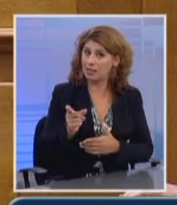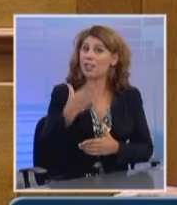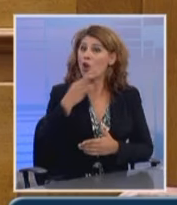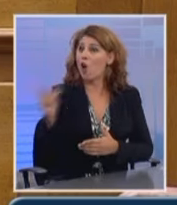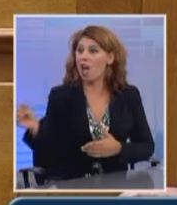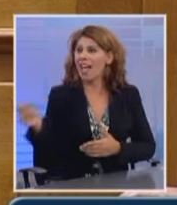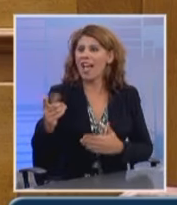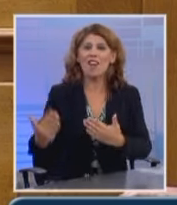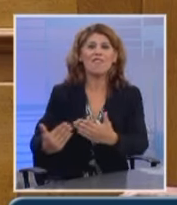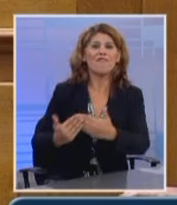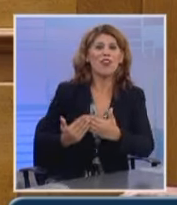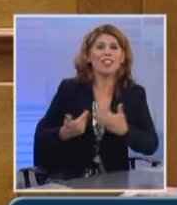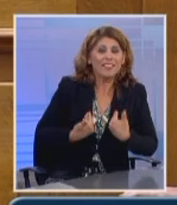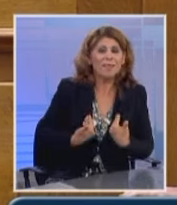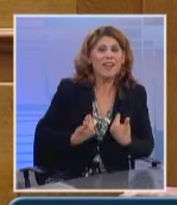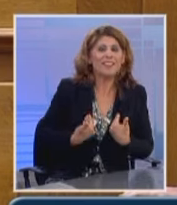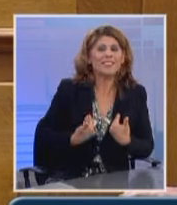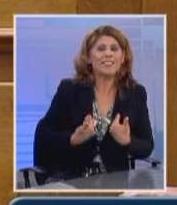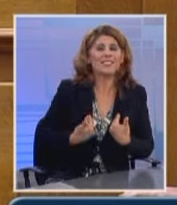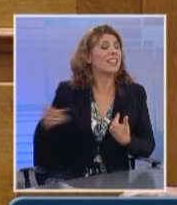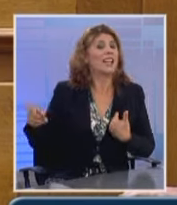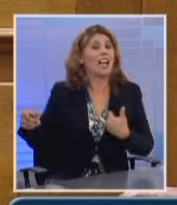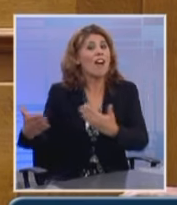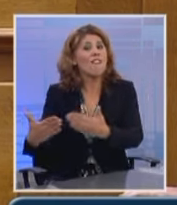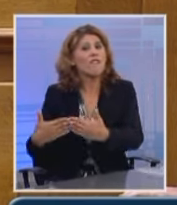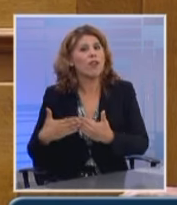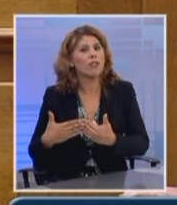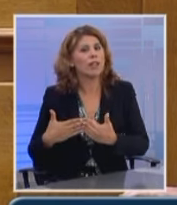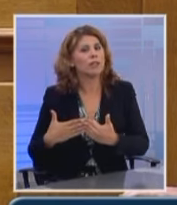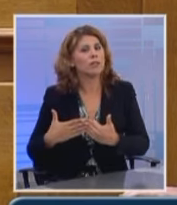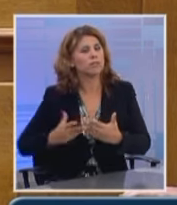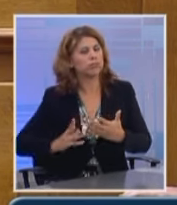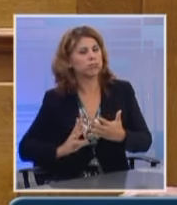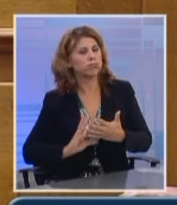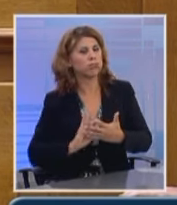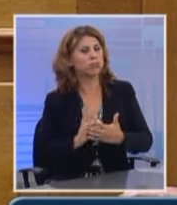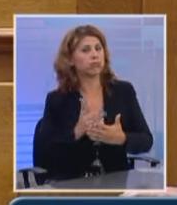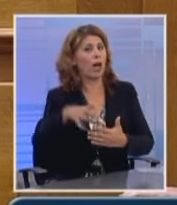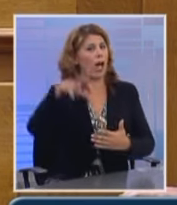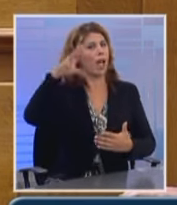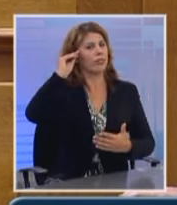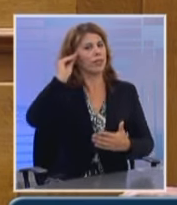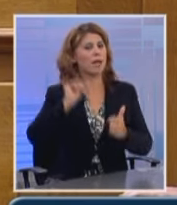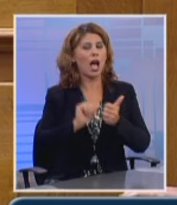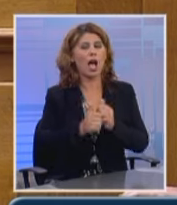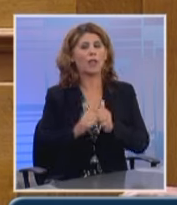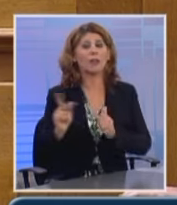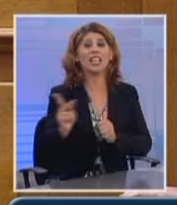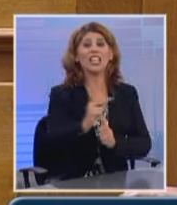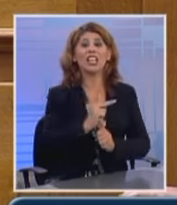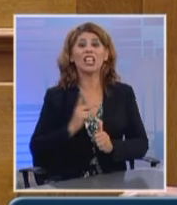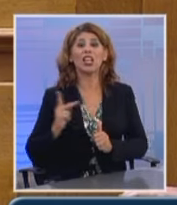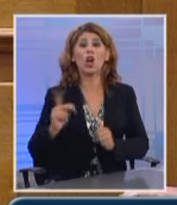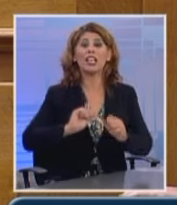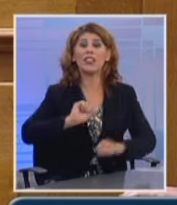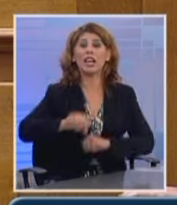εμάς. Μας βοηθάτε να προωθήσουμε την αντίληψή μας για την άθληση ως κοινωνική